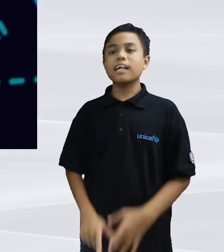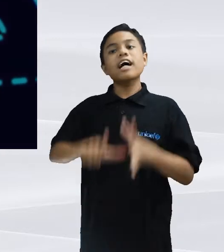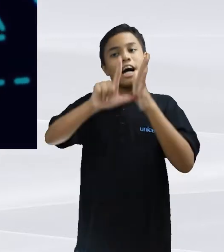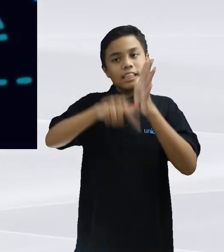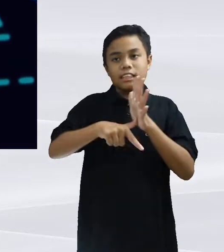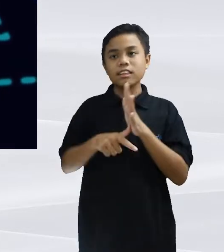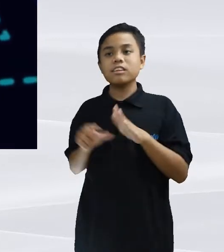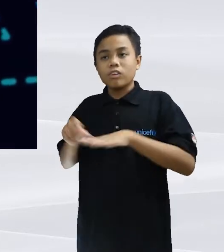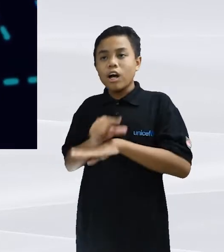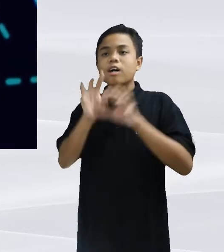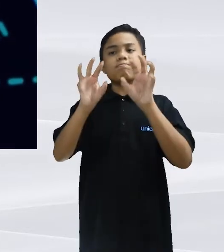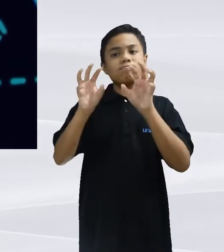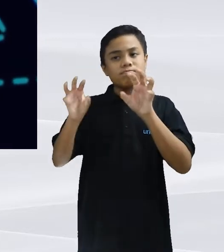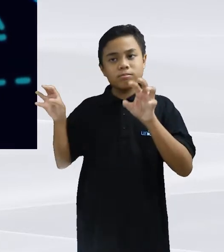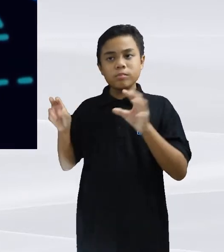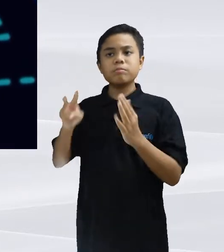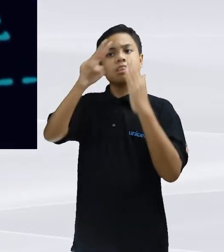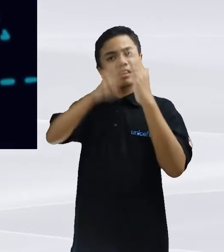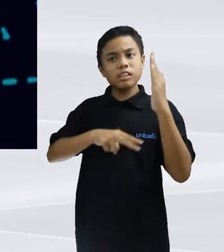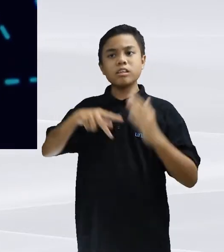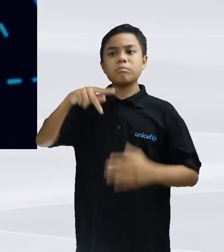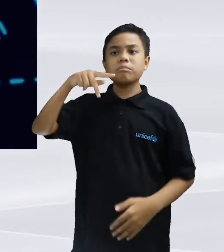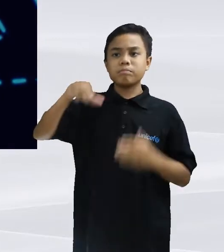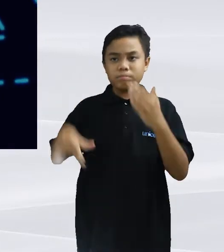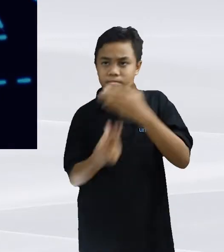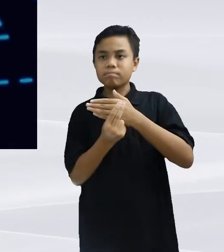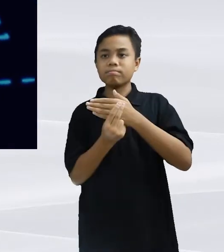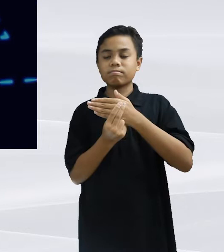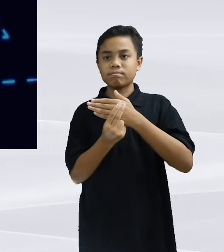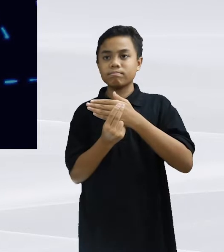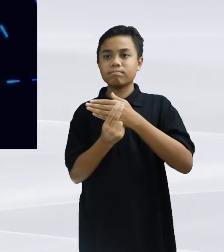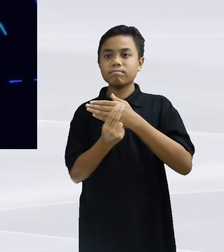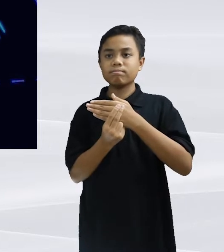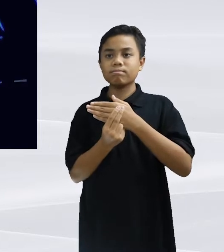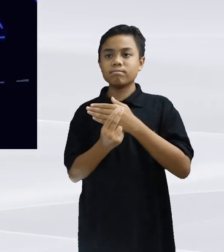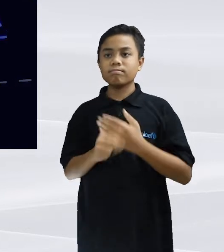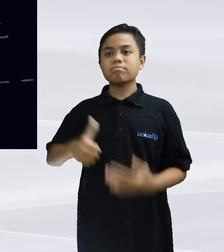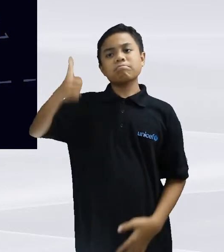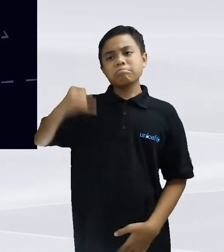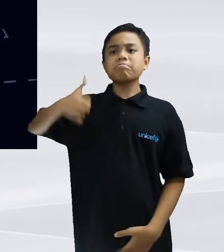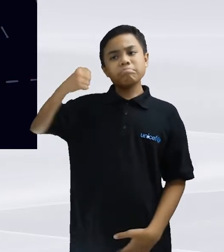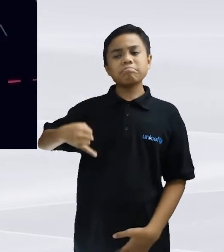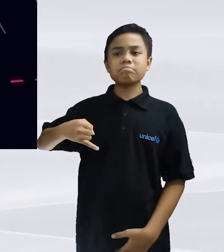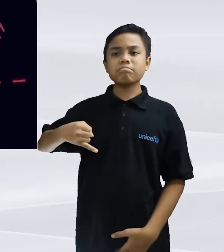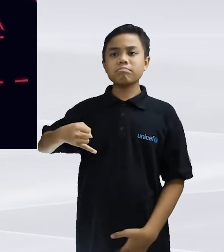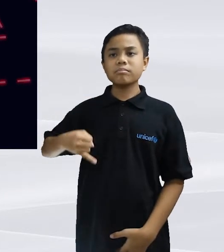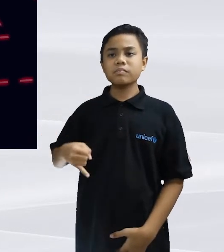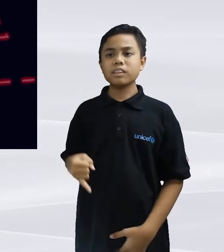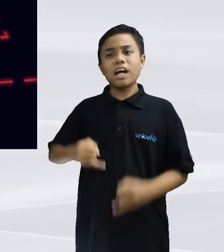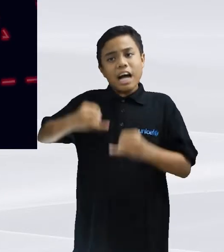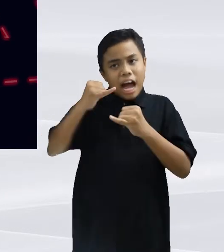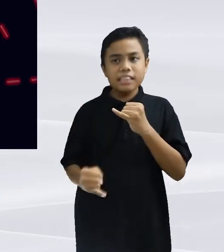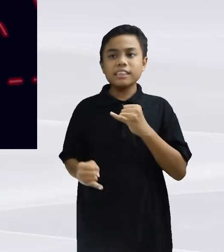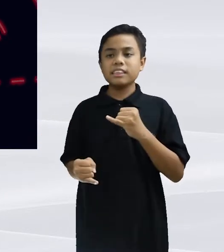Kemudian, saya akan gunakan blok analog read pin, iaitu blok jenis pin, dan tetapkan nilai itu kepada pemboleh ubah. Akhir